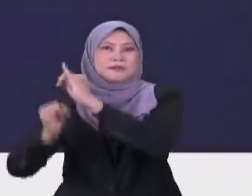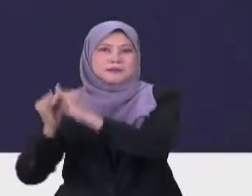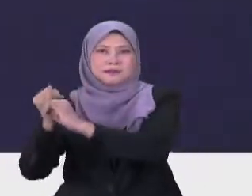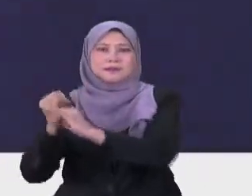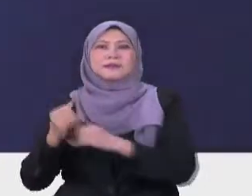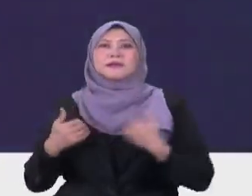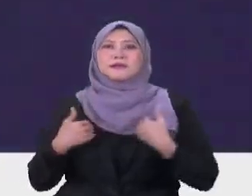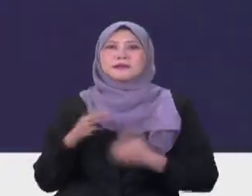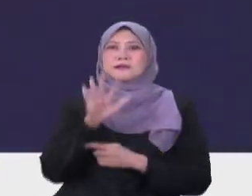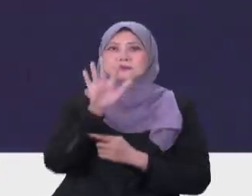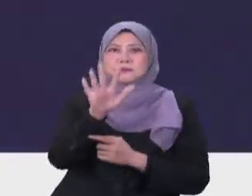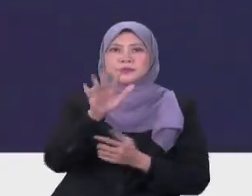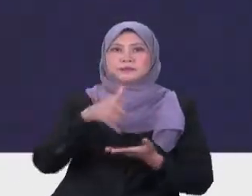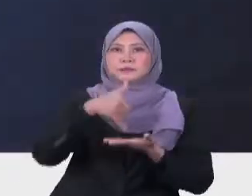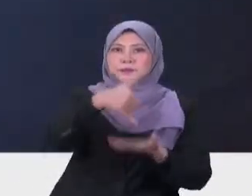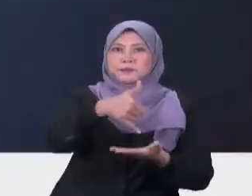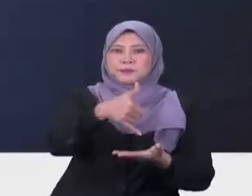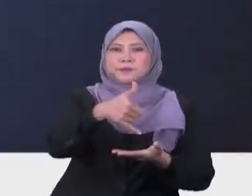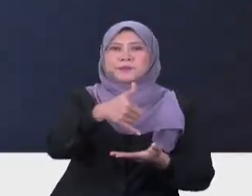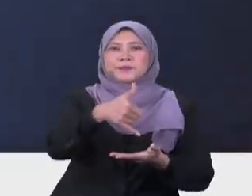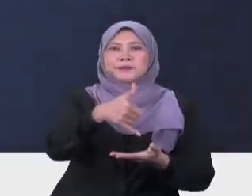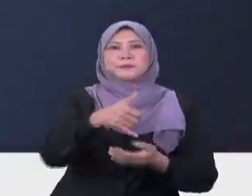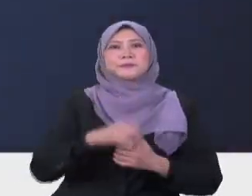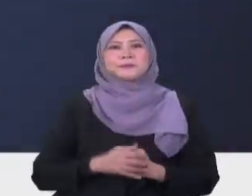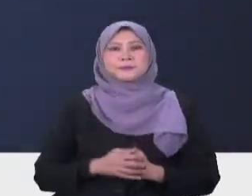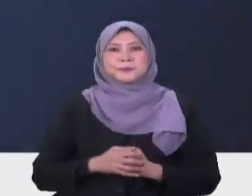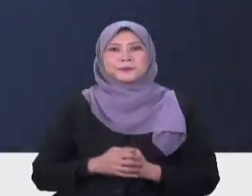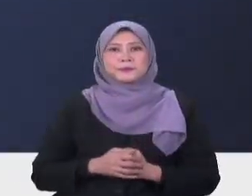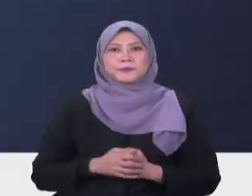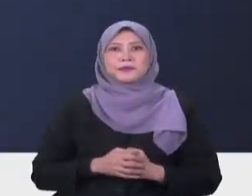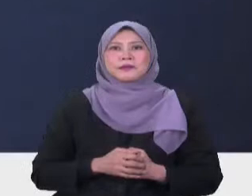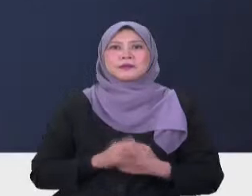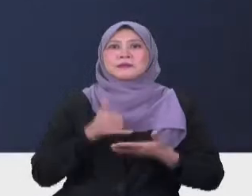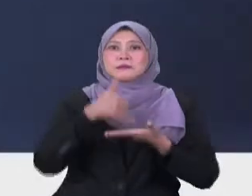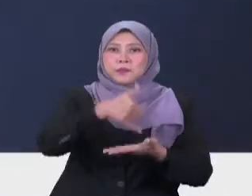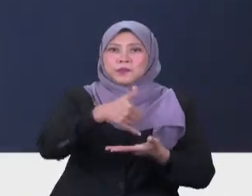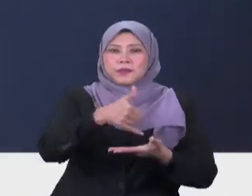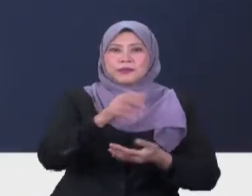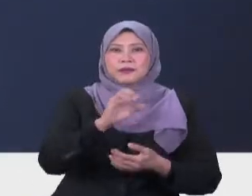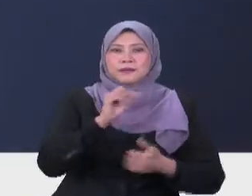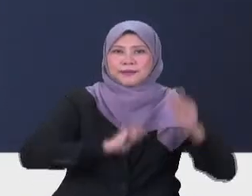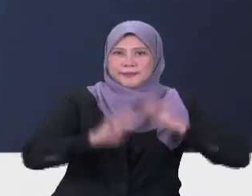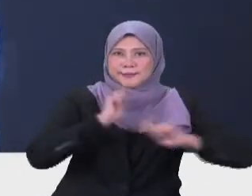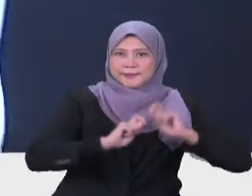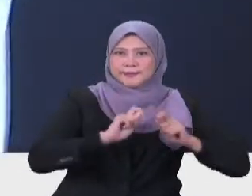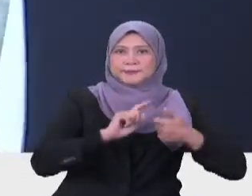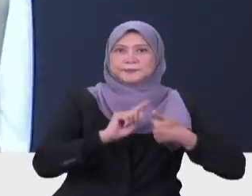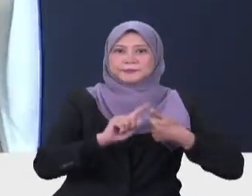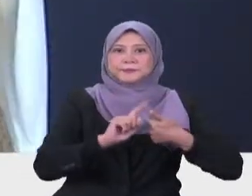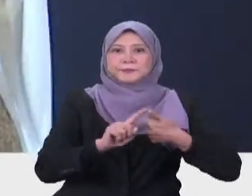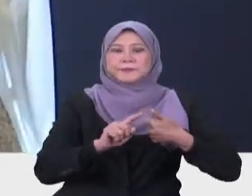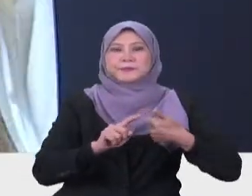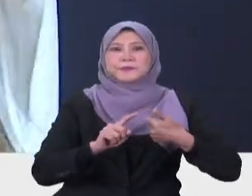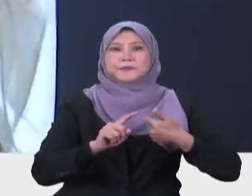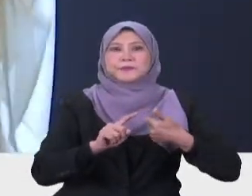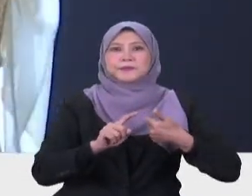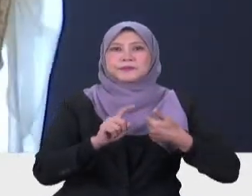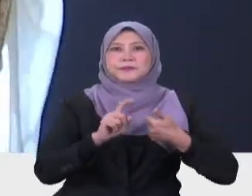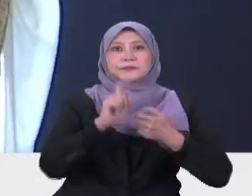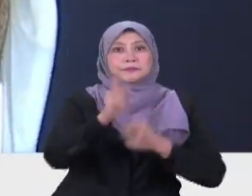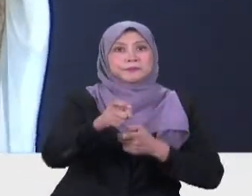kategori Anugerah turut disampaikan dalam majelis ini bagi kategori Anugerah operating at the gym stage production